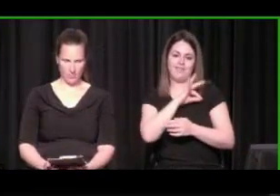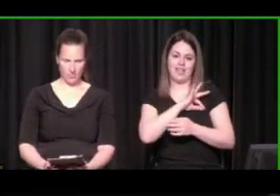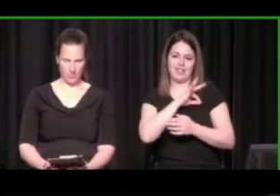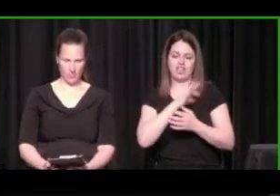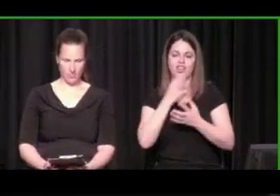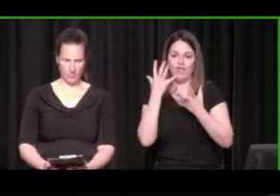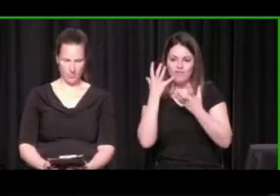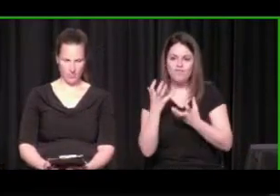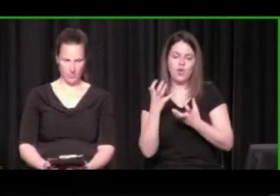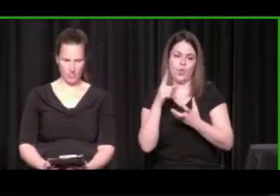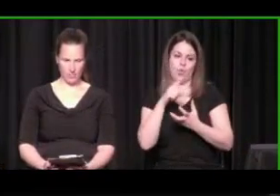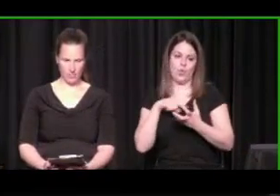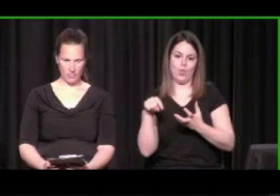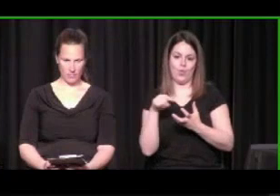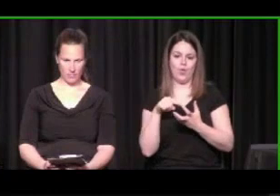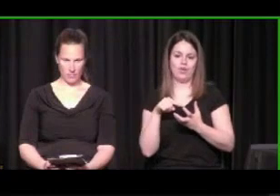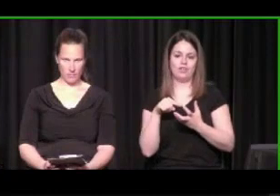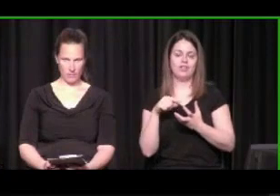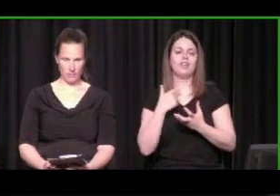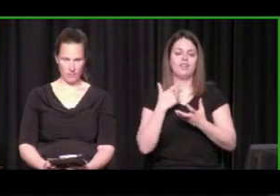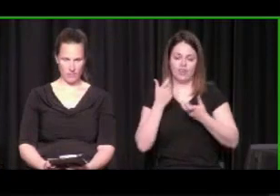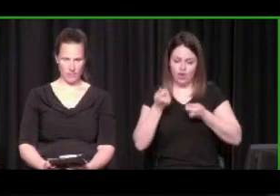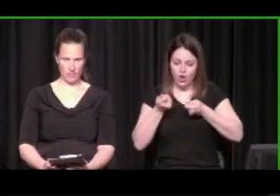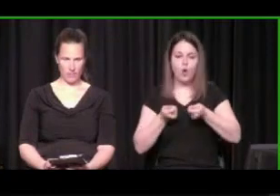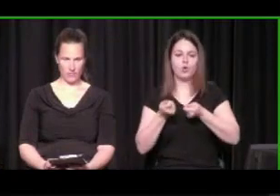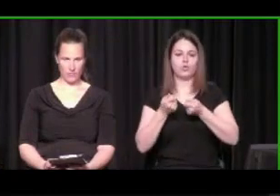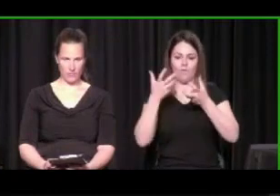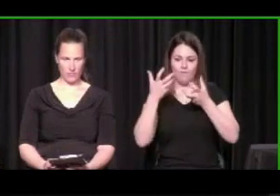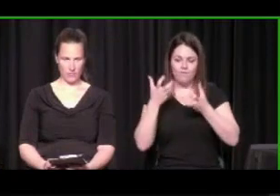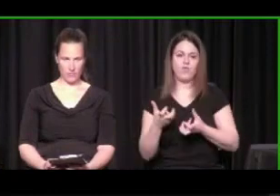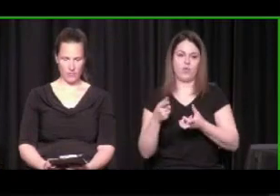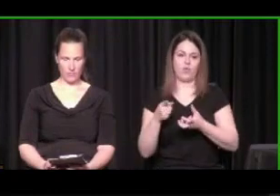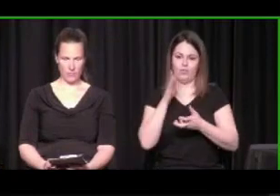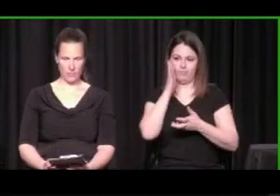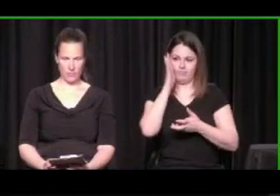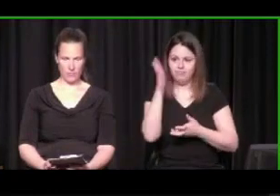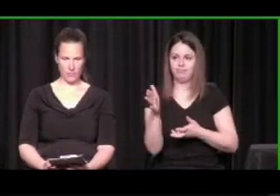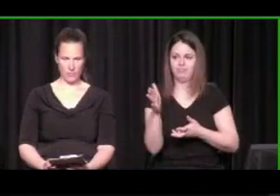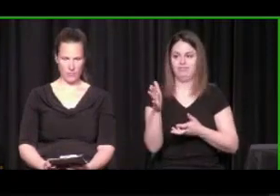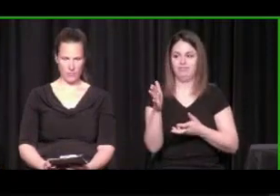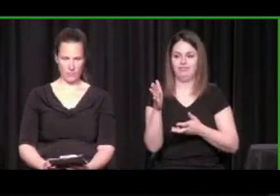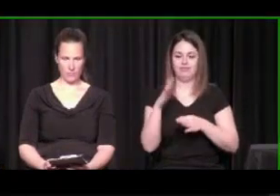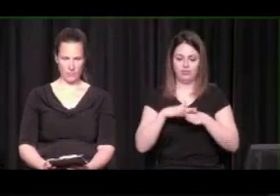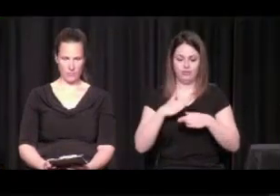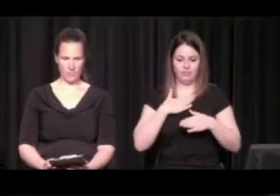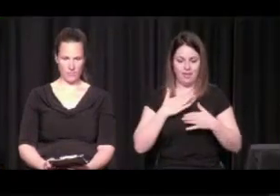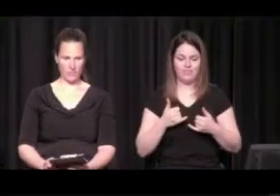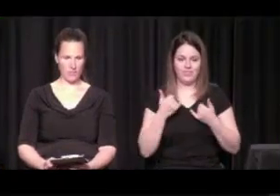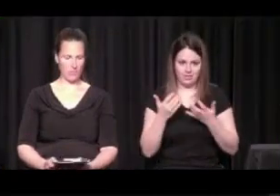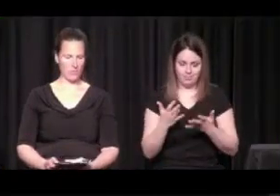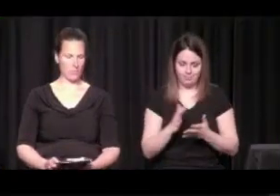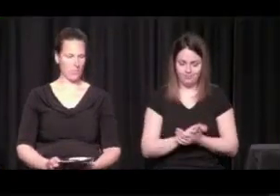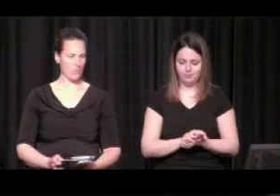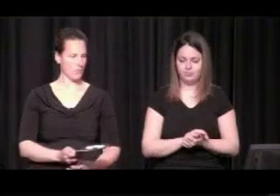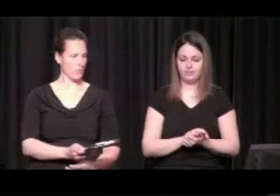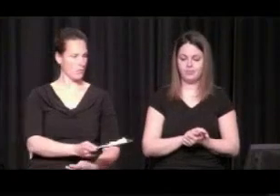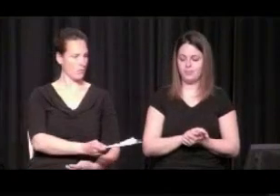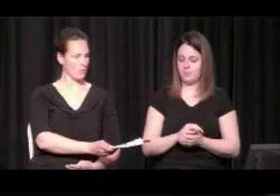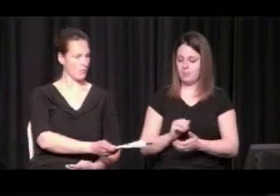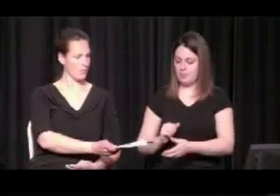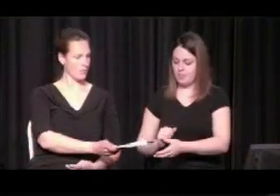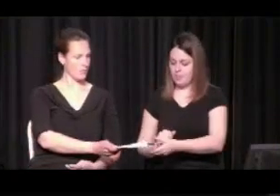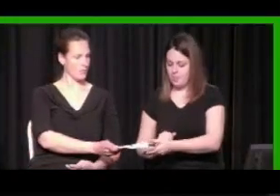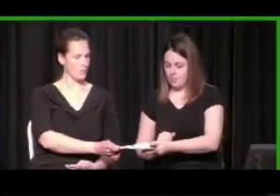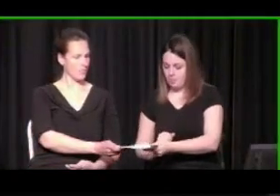désir-là et cette tendance-là à rechercher à avoir du contrôle sur leur vie. Donc, quand il y a des occasions